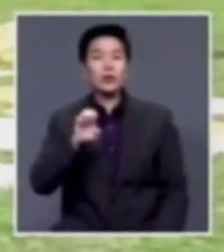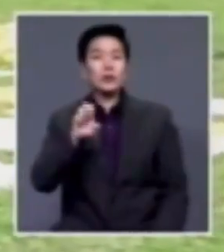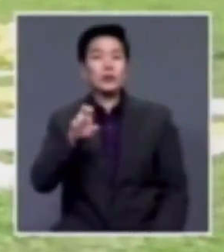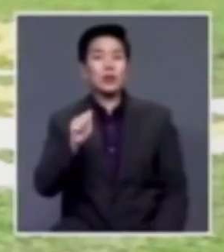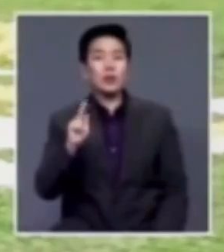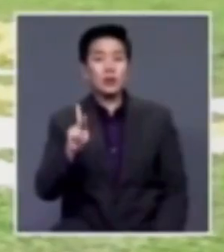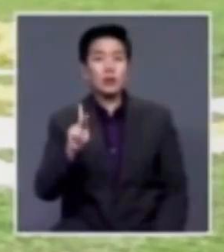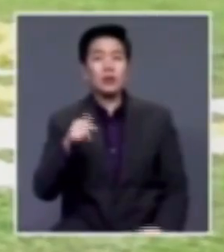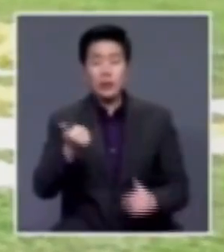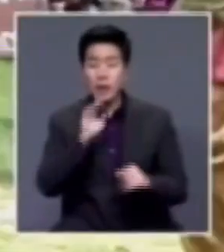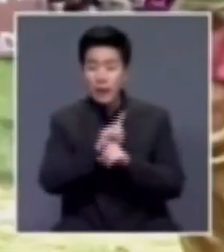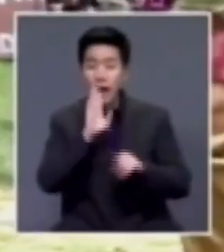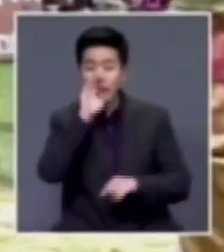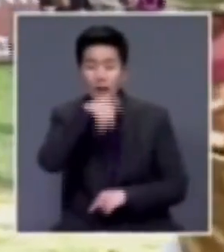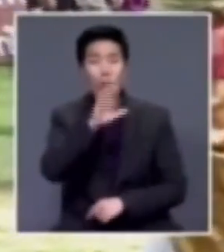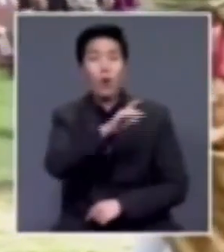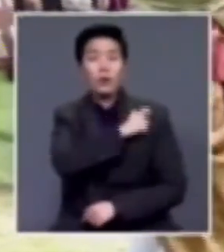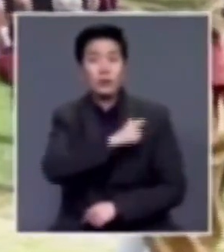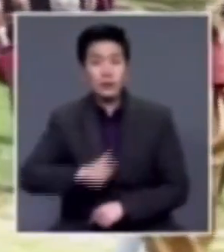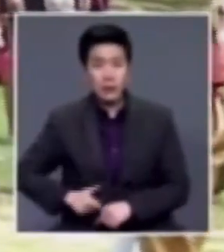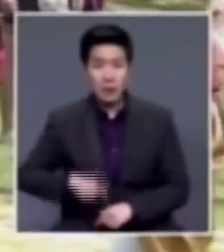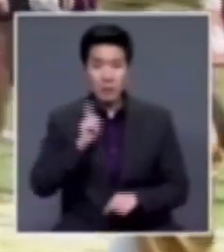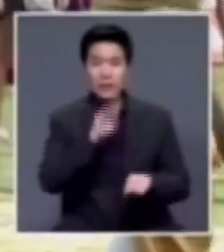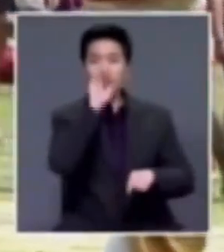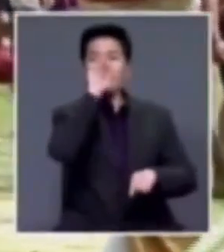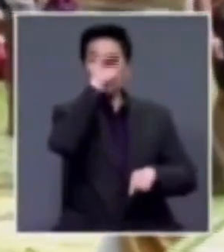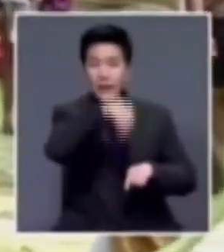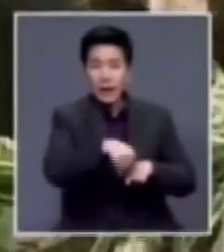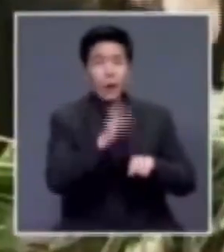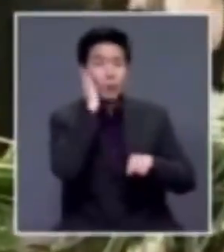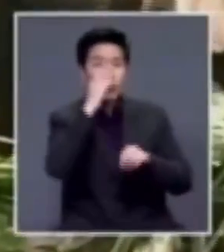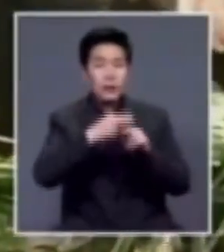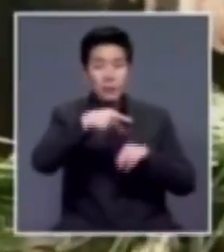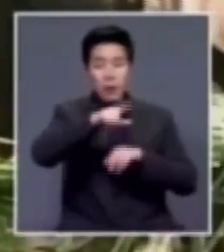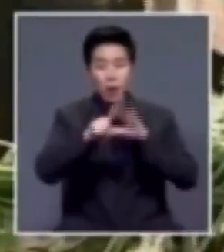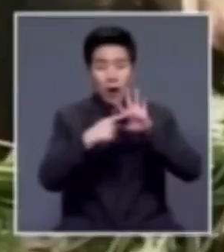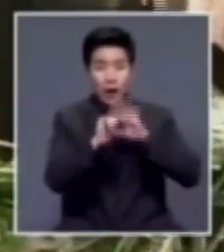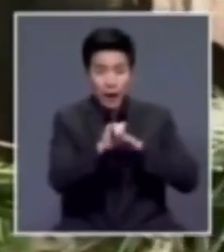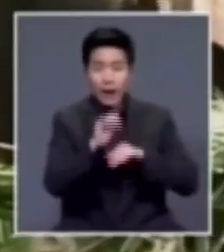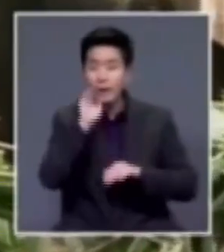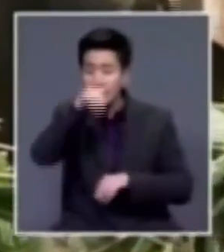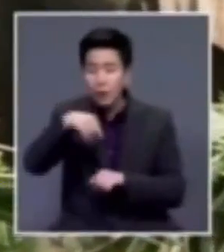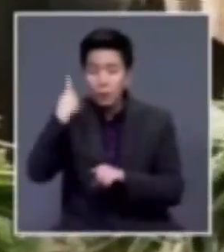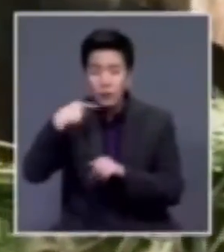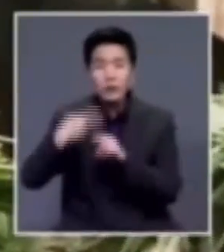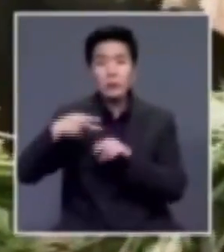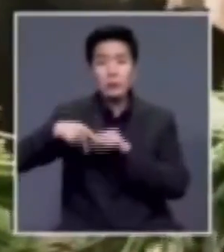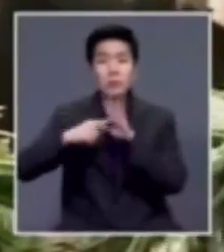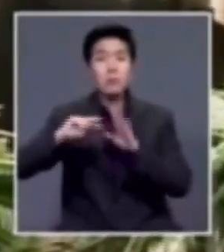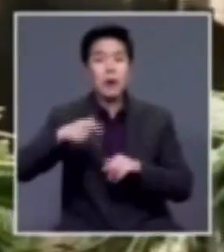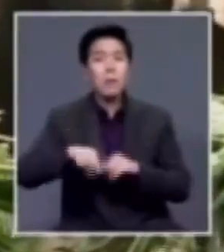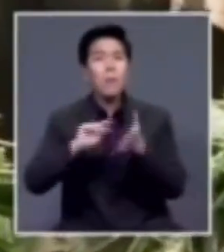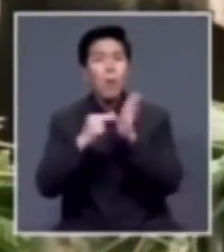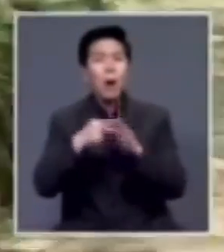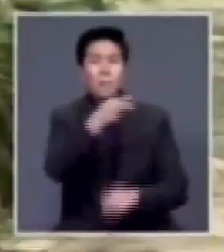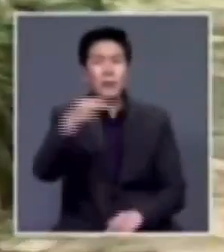งเราใช้ลักษณะนามว่าช้างสำหรับช้างตัวผู้เราเรียกช้างพลายช้างตัวเมียเรียกช้างพังนั่นคือความงดงามทางภาษาของเ